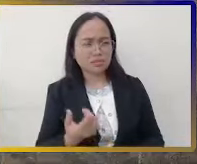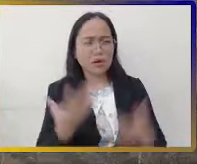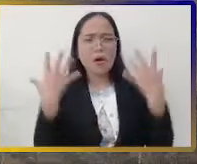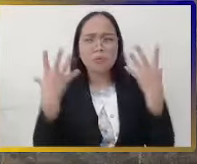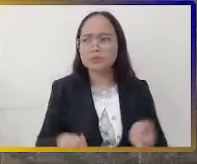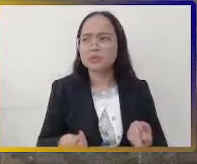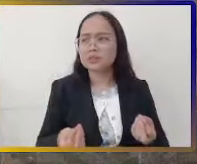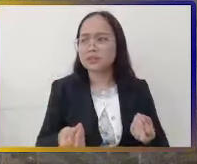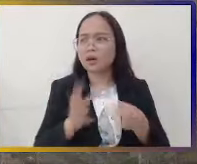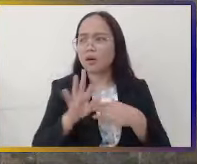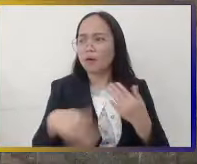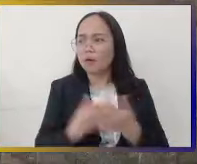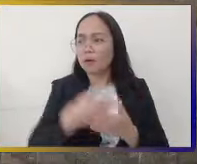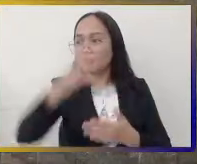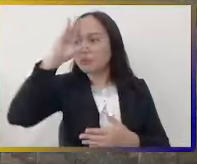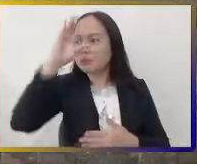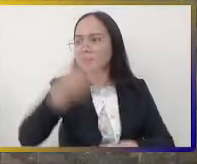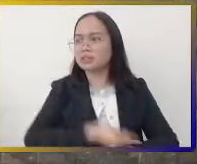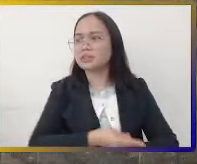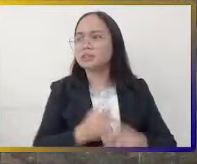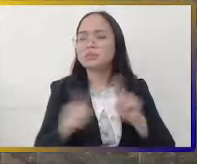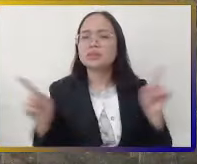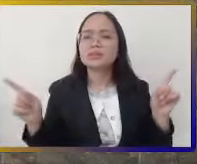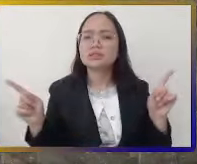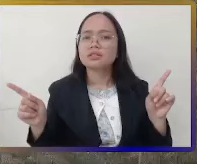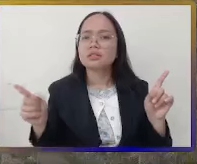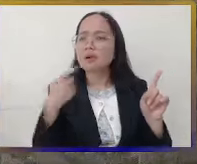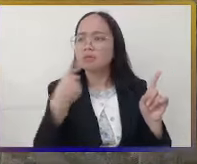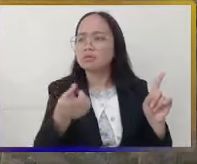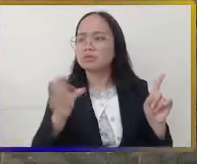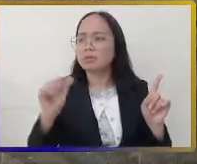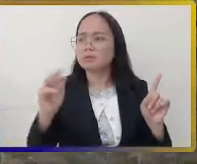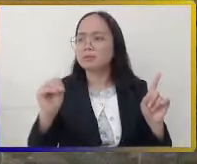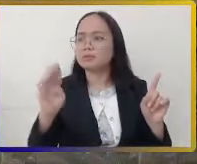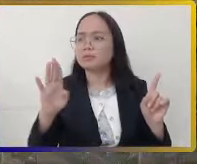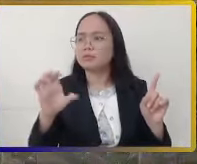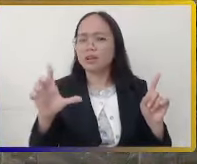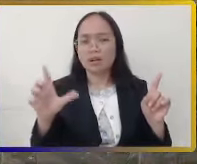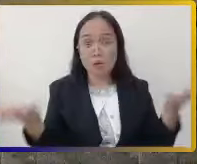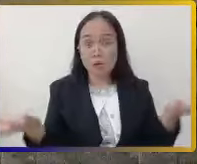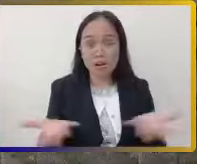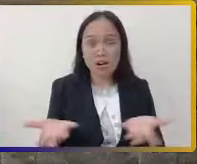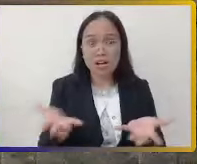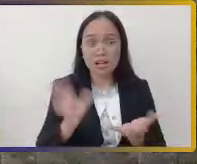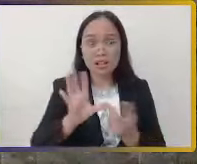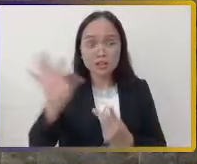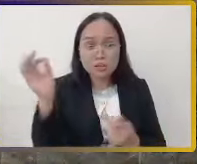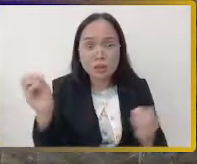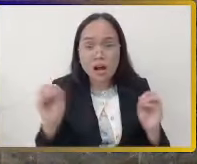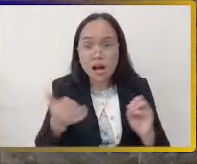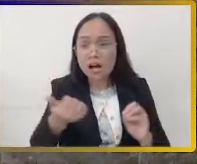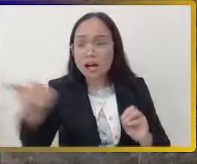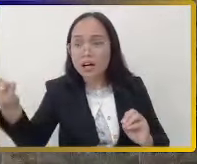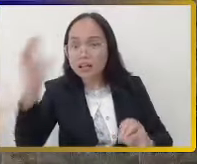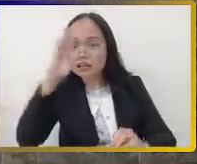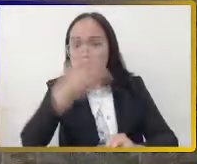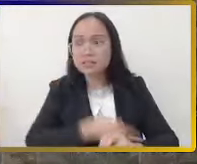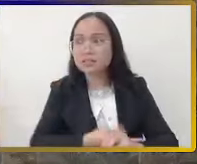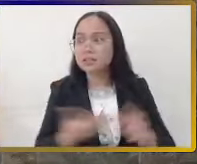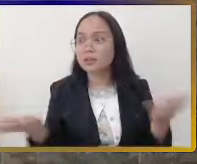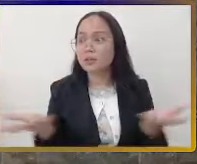na. Sabi niya, sabi ni Samuel, wala ka na ba talagang ibang anak?